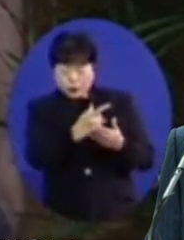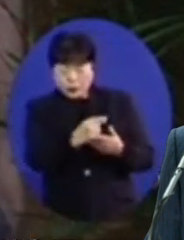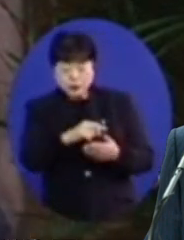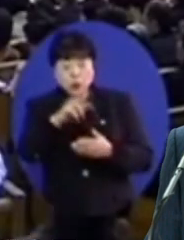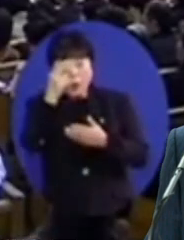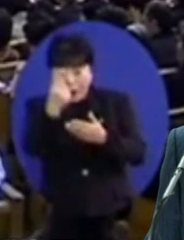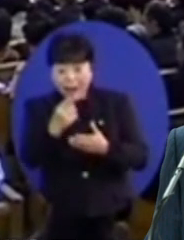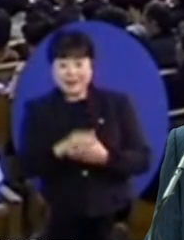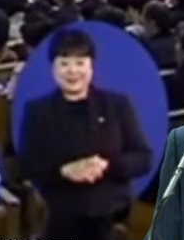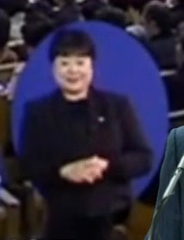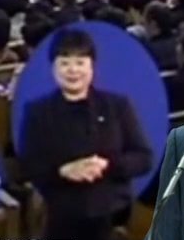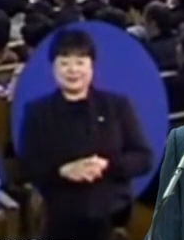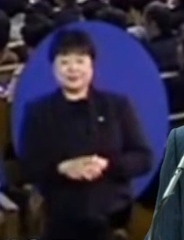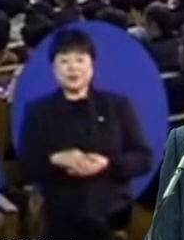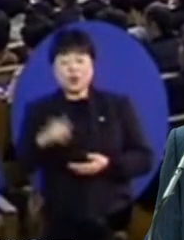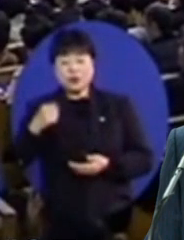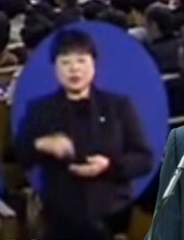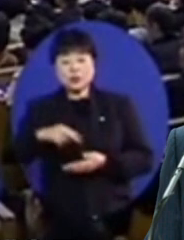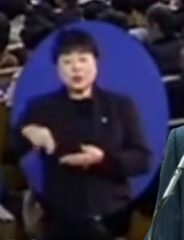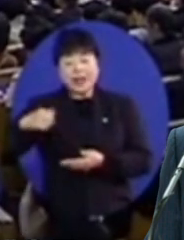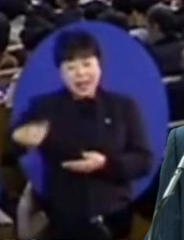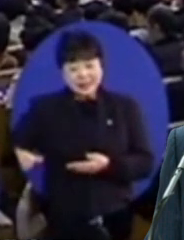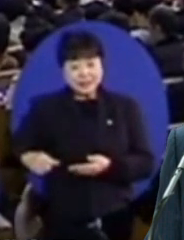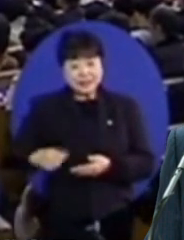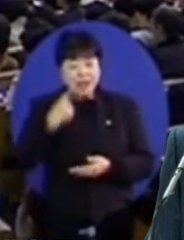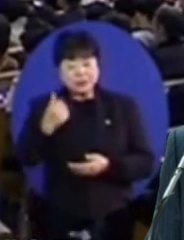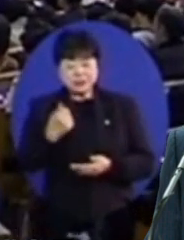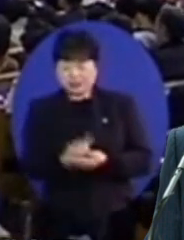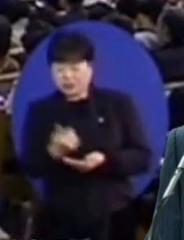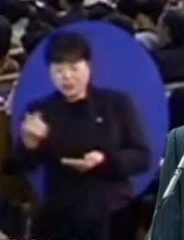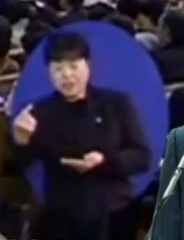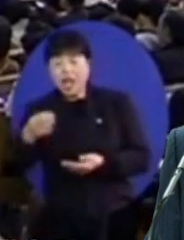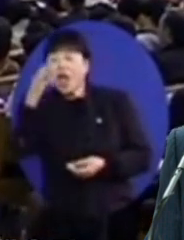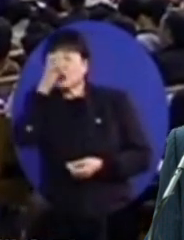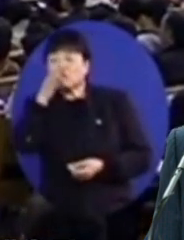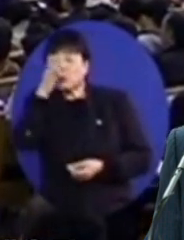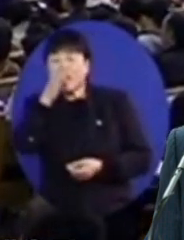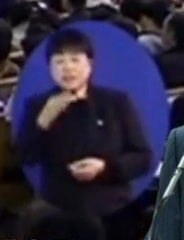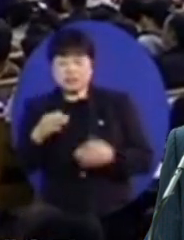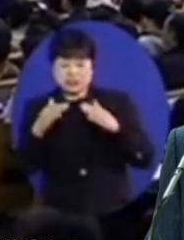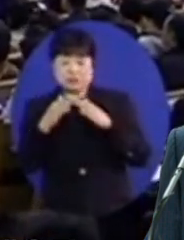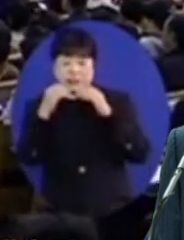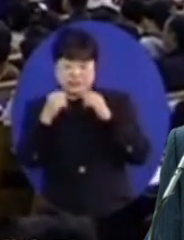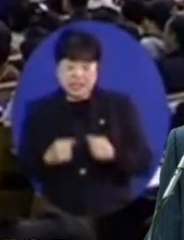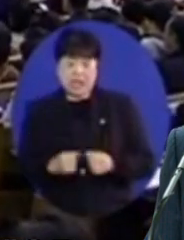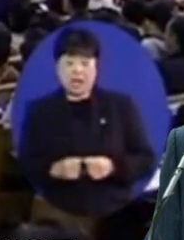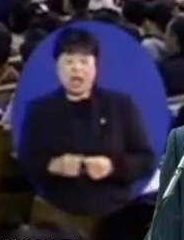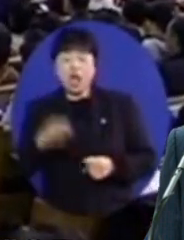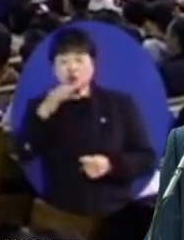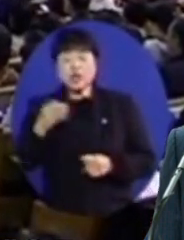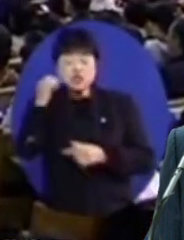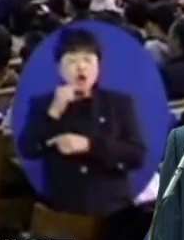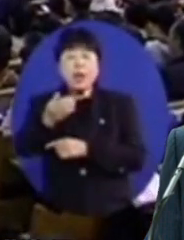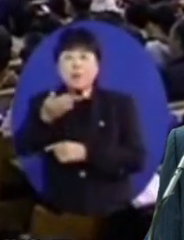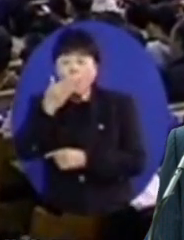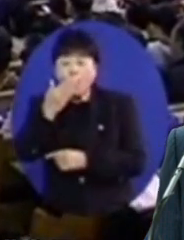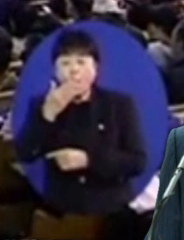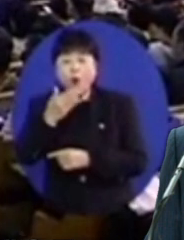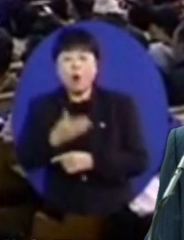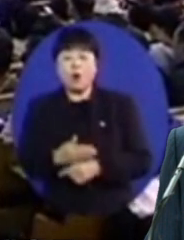돌아와야 되는 것입니다 탕자가 아버지를 떠나 있을 동안은 돼지 우리에서 살고 돼지 시험 열매를 먹으려고 하고